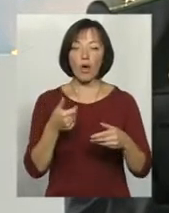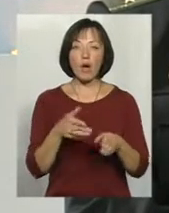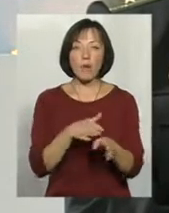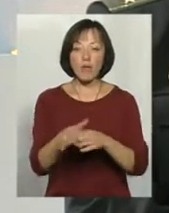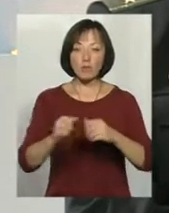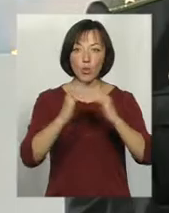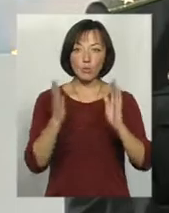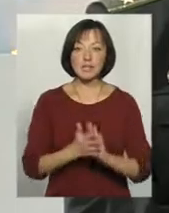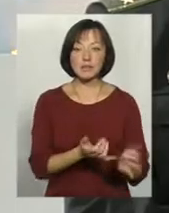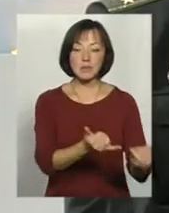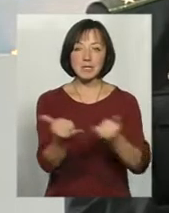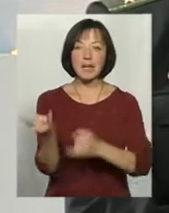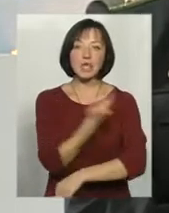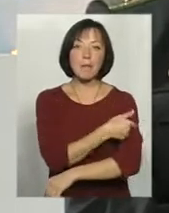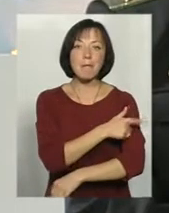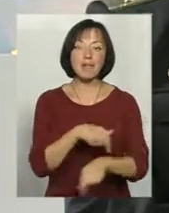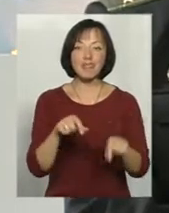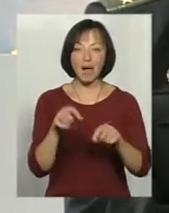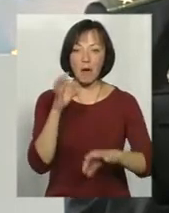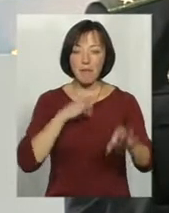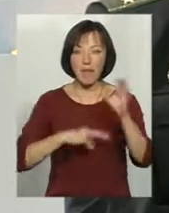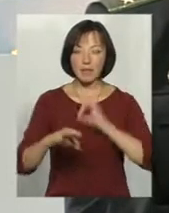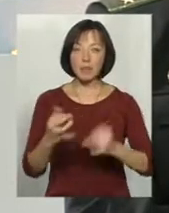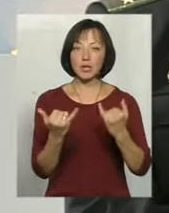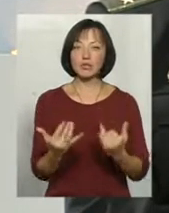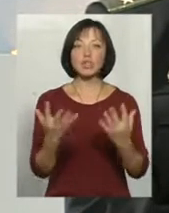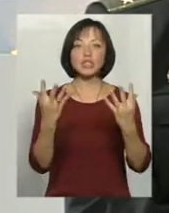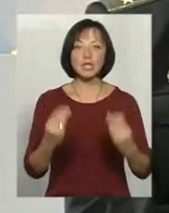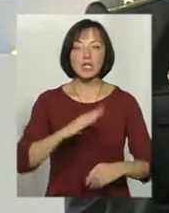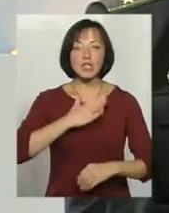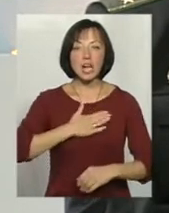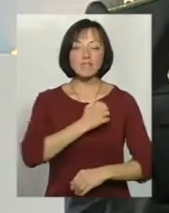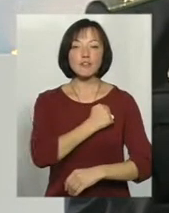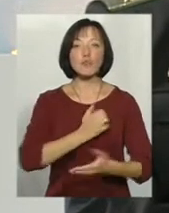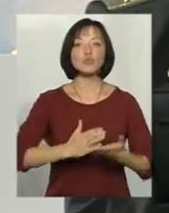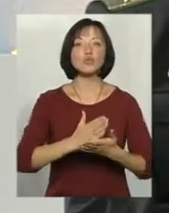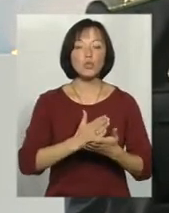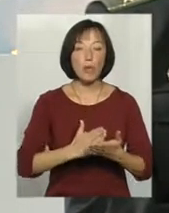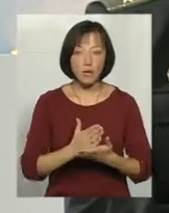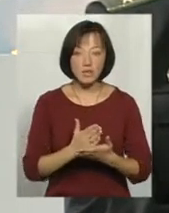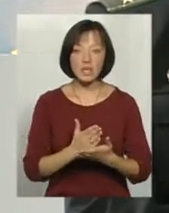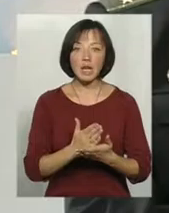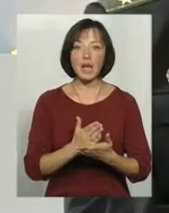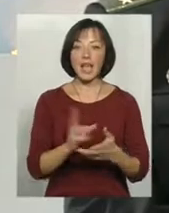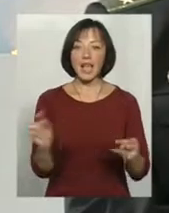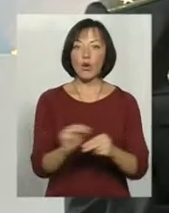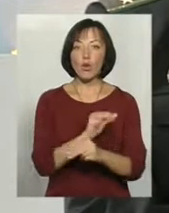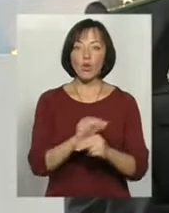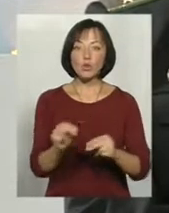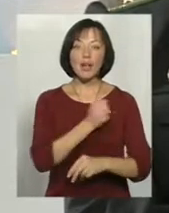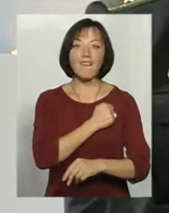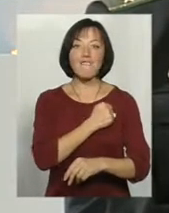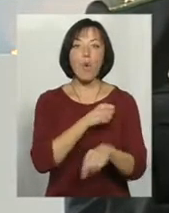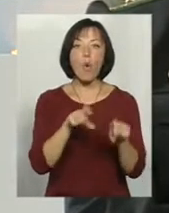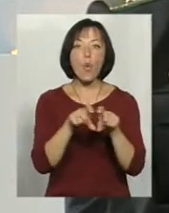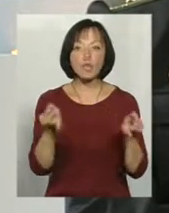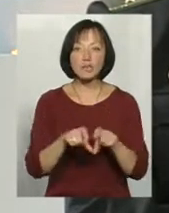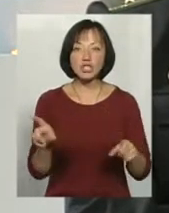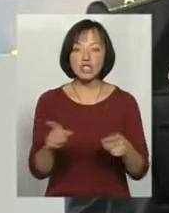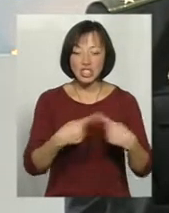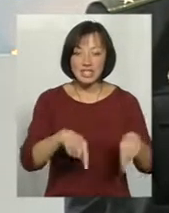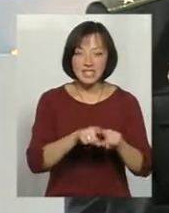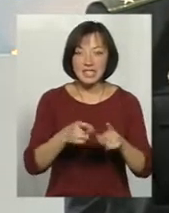обсяг забезпечення медикаментами. І на сьогоднішній день наші військовослужбовці, які проходять лікування в госпіталі, і ті частини,